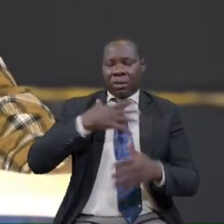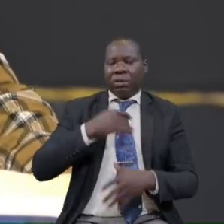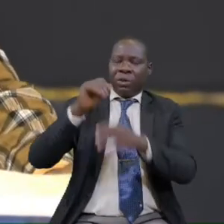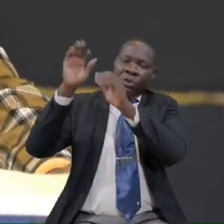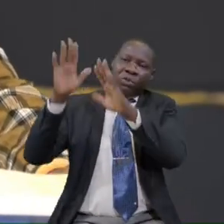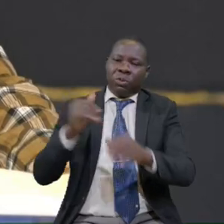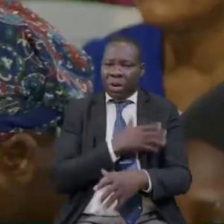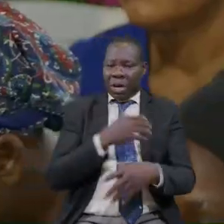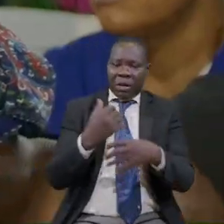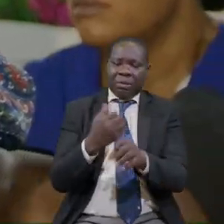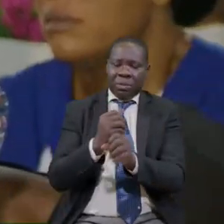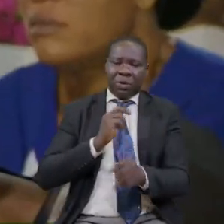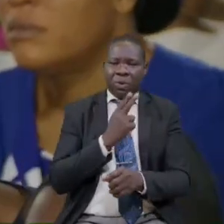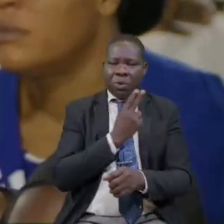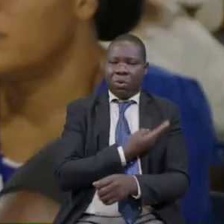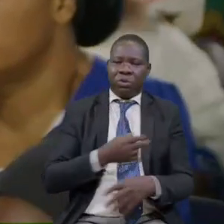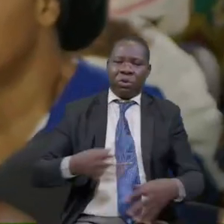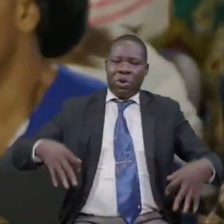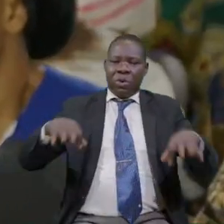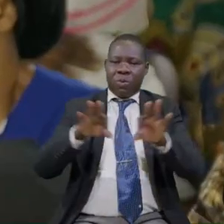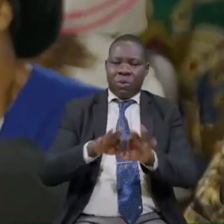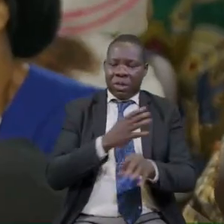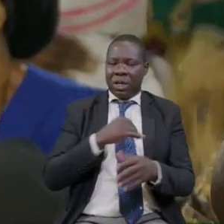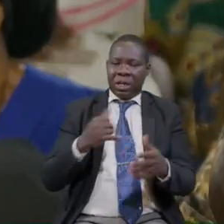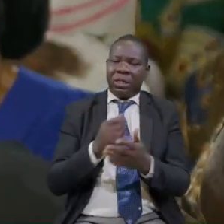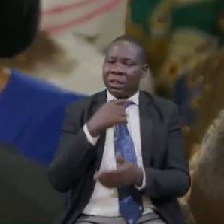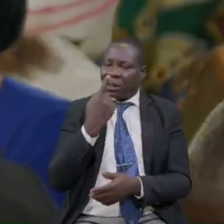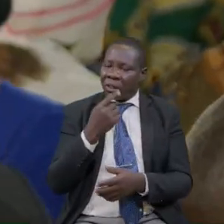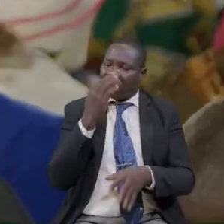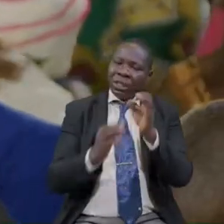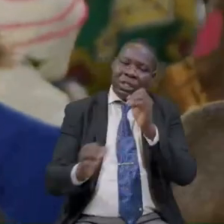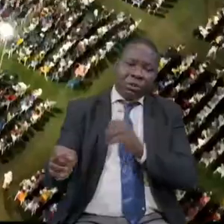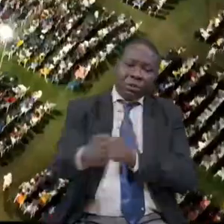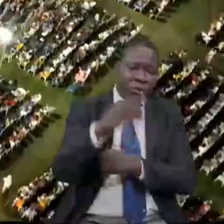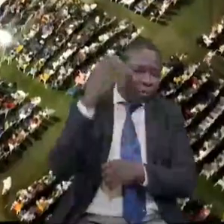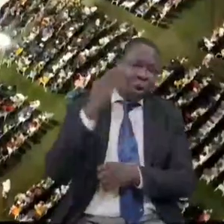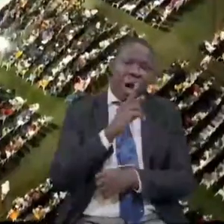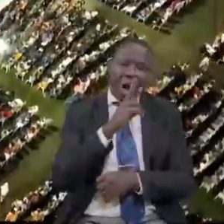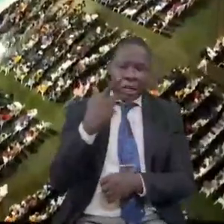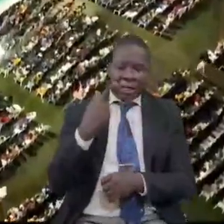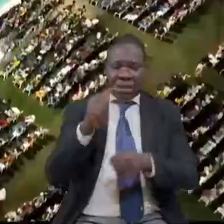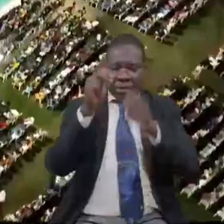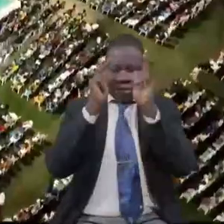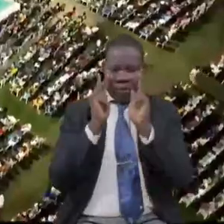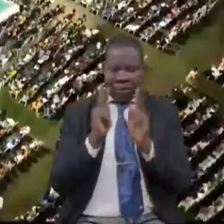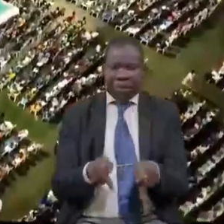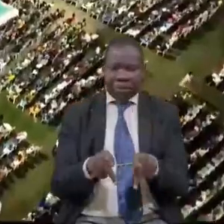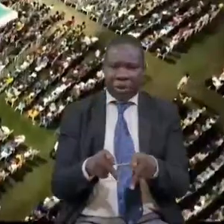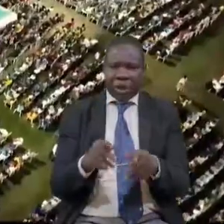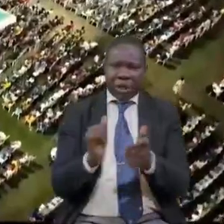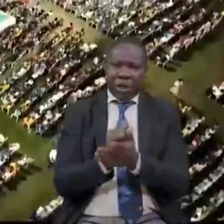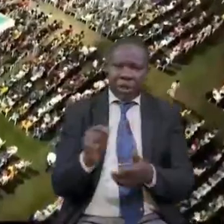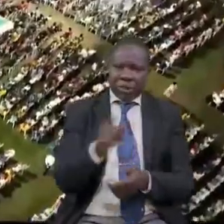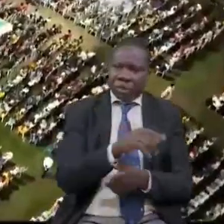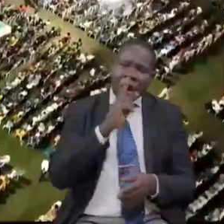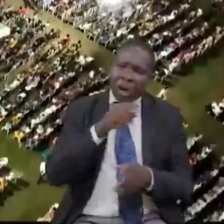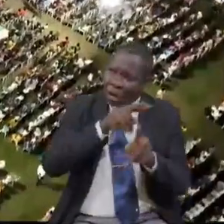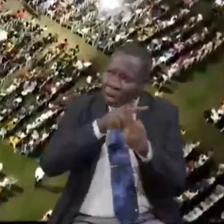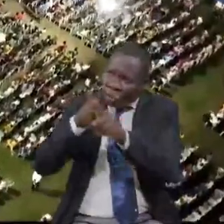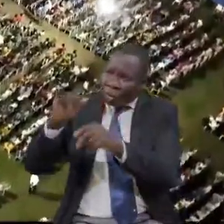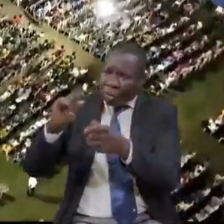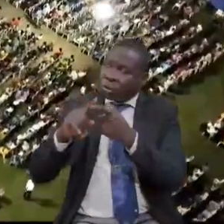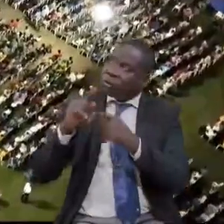qui nous rend dignes. En tant que saint, si vous êtes la personne qui cherche à